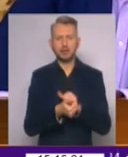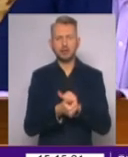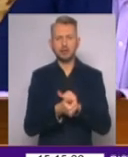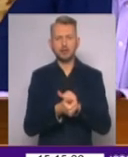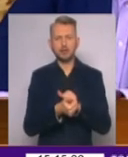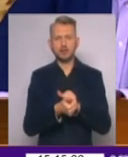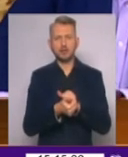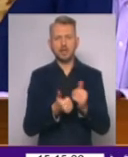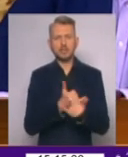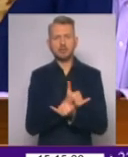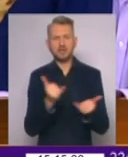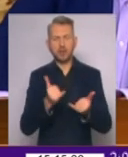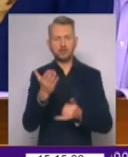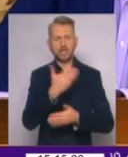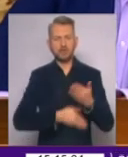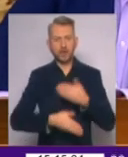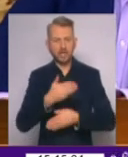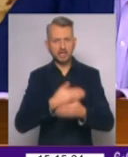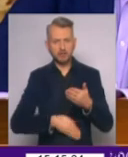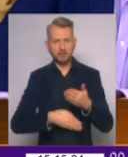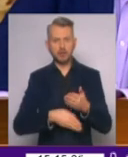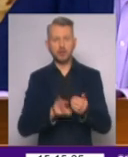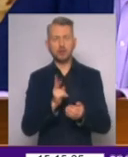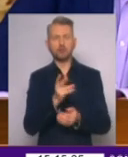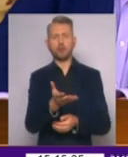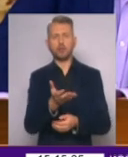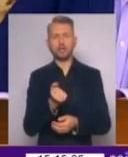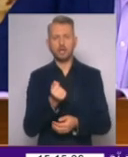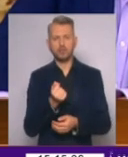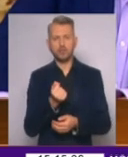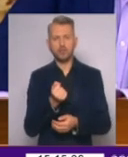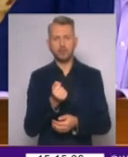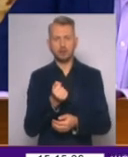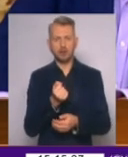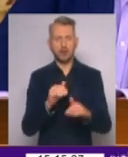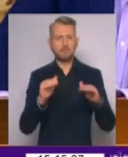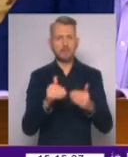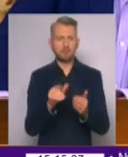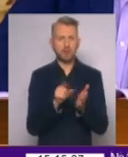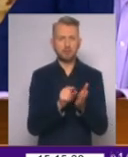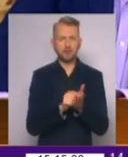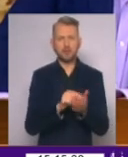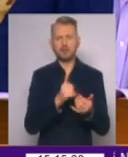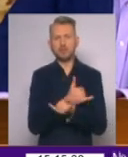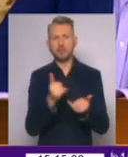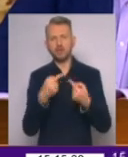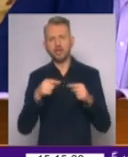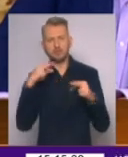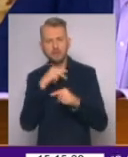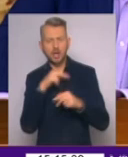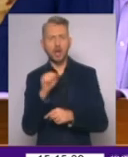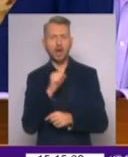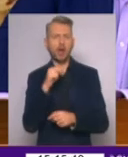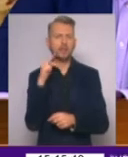саме забезпечення інвалідів, які отримують саме мінімальну пенсію іншими ліками? Я маю на увазі і антибіотики,